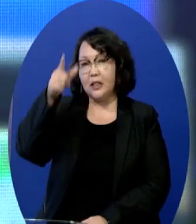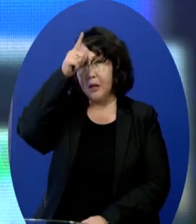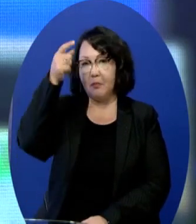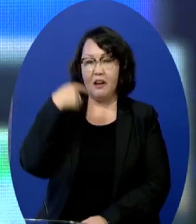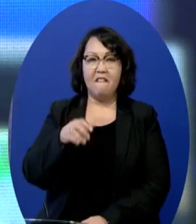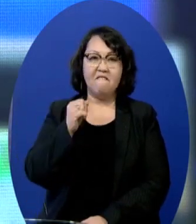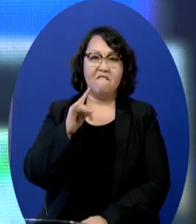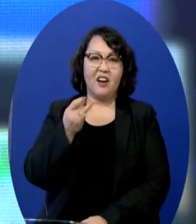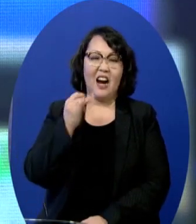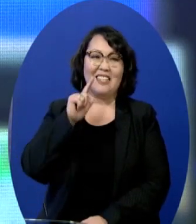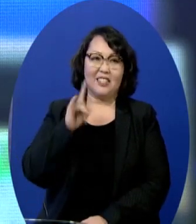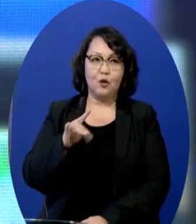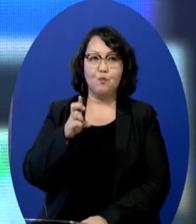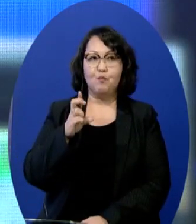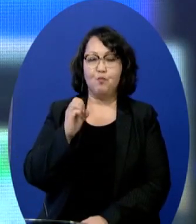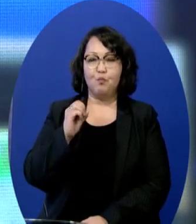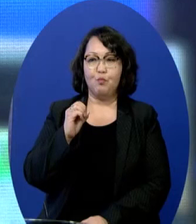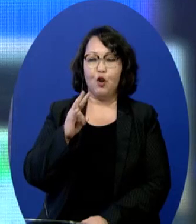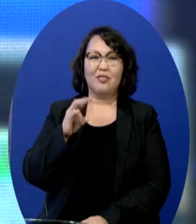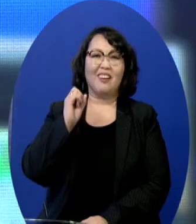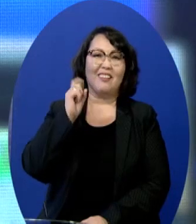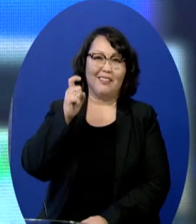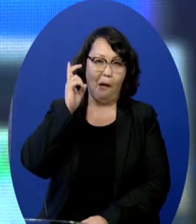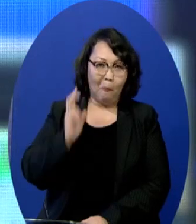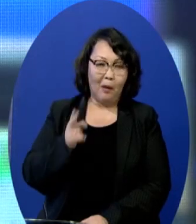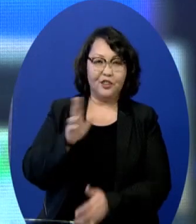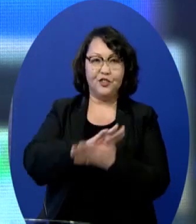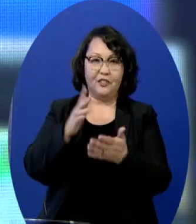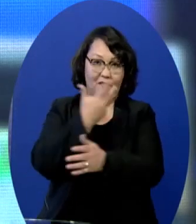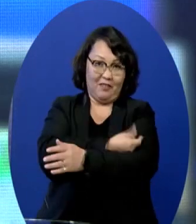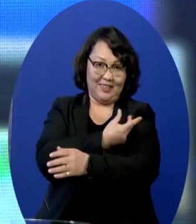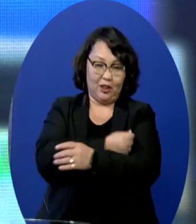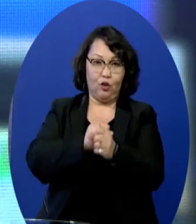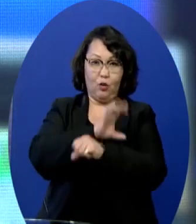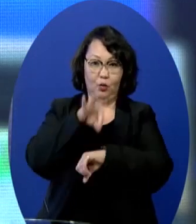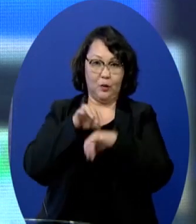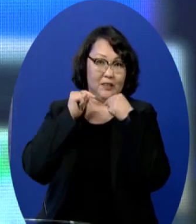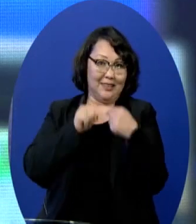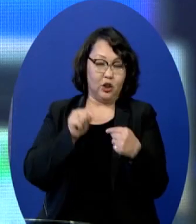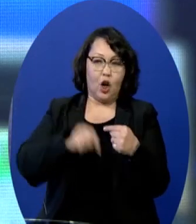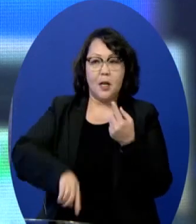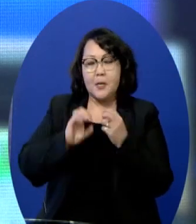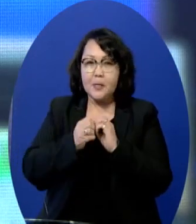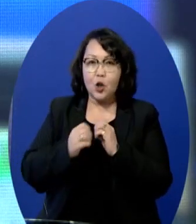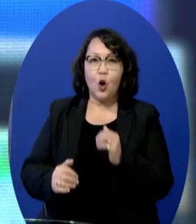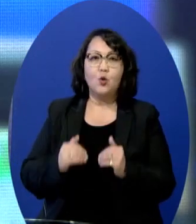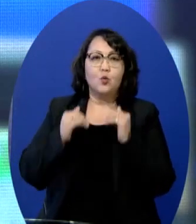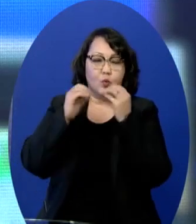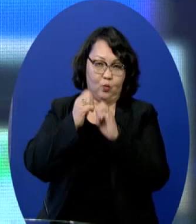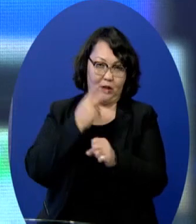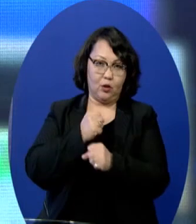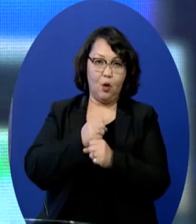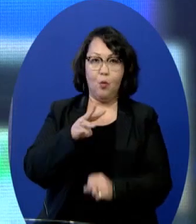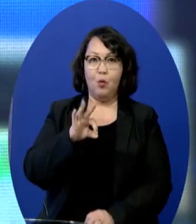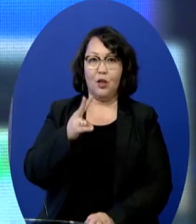Pfizer BioNTech компаниудын хамтран хэрэгжүүлсэн шинэ коронавирусний эсрэг вакцины жуулалт эд үргэлжилж байгаа юм. Тэгвэл тун удахгүй